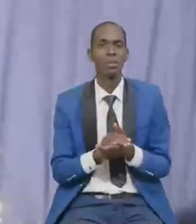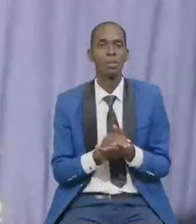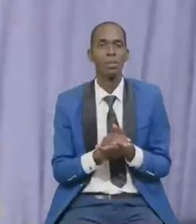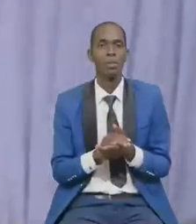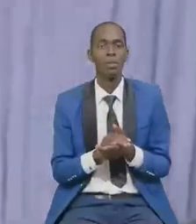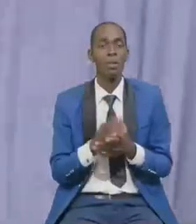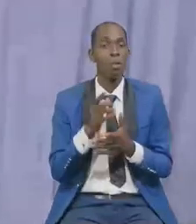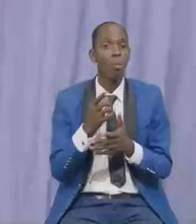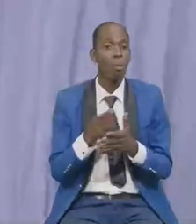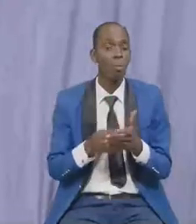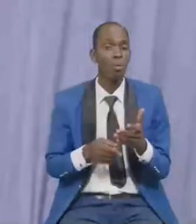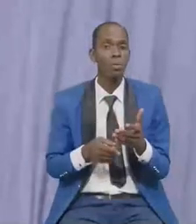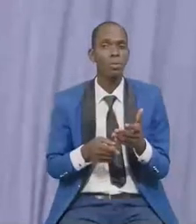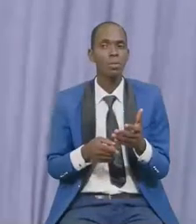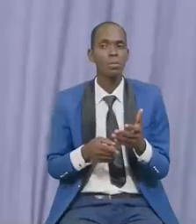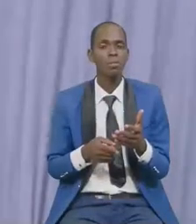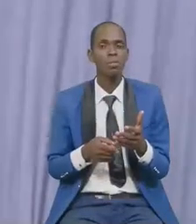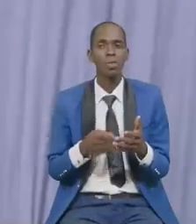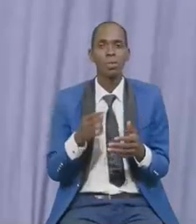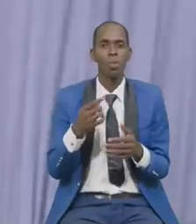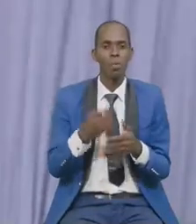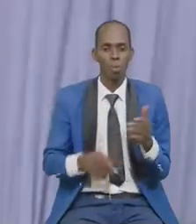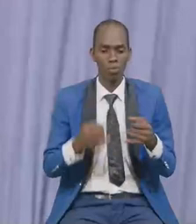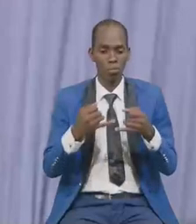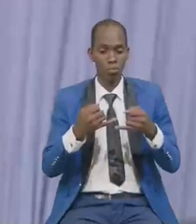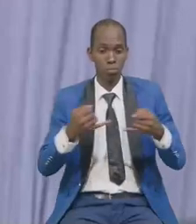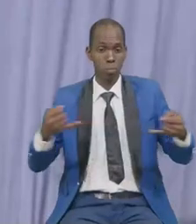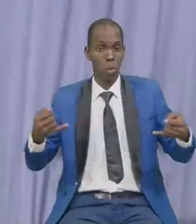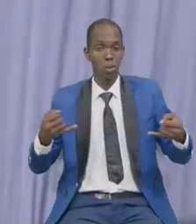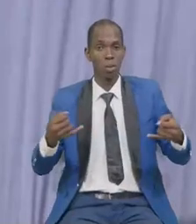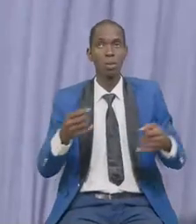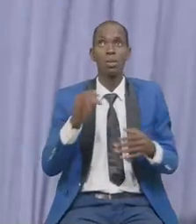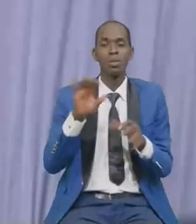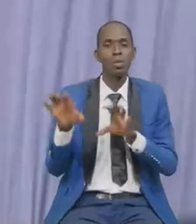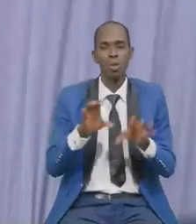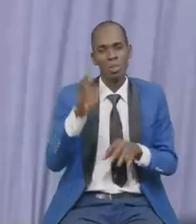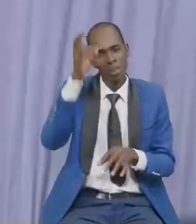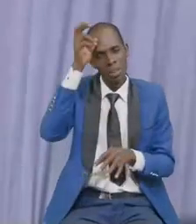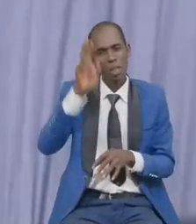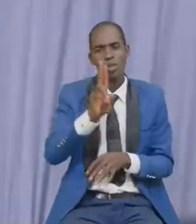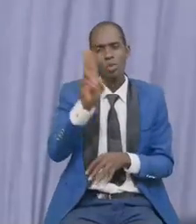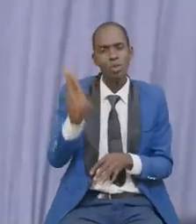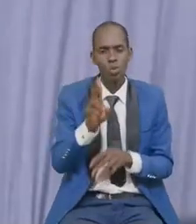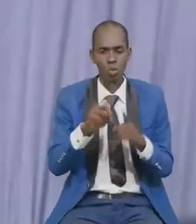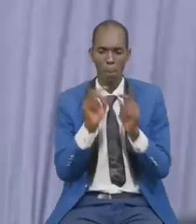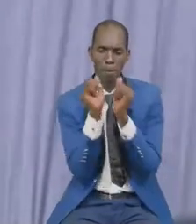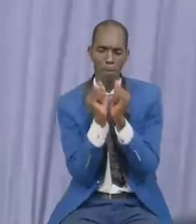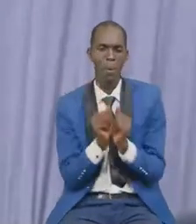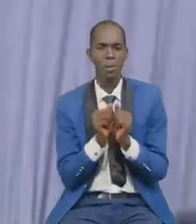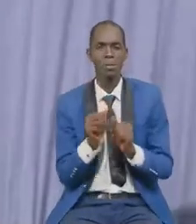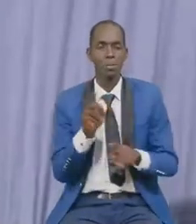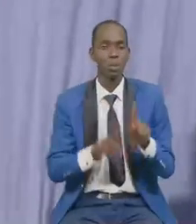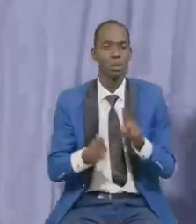Quelle corde Satan a-t-il utilisé à lier quelqu'un? C'est la corde du péché. C'est la corde